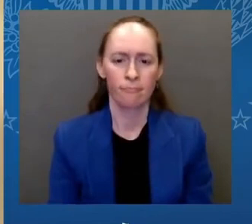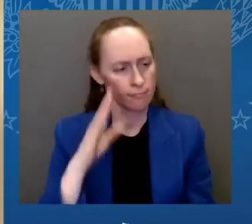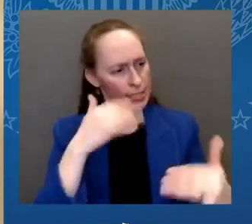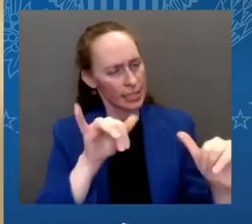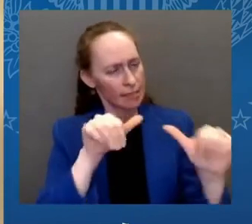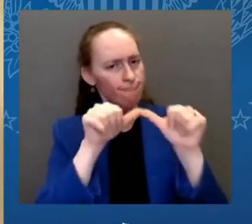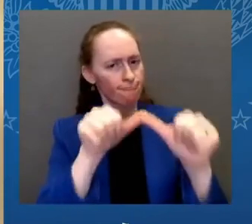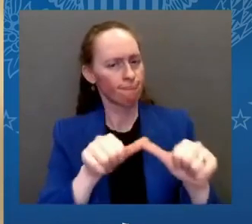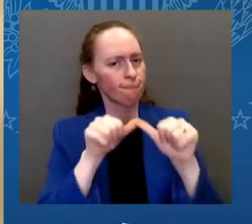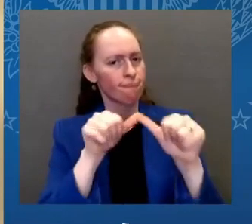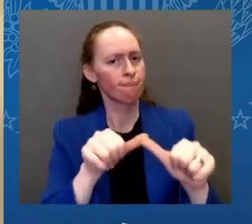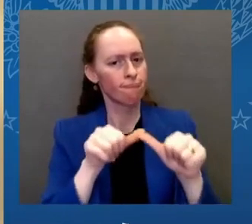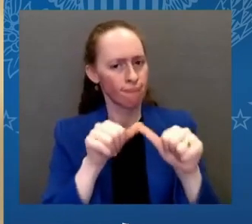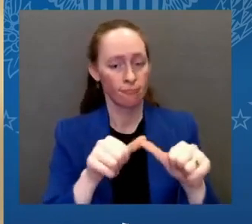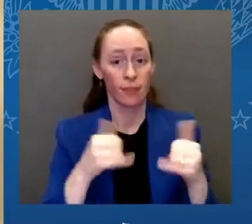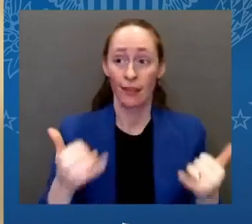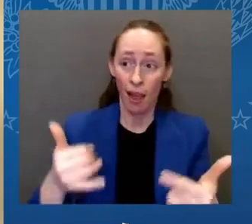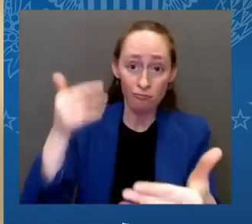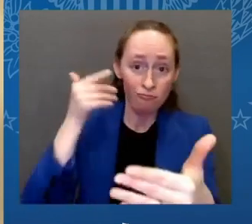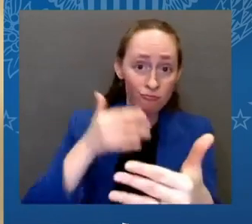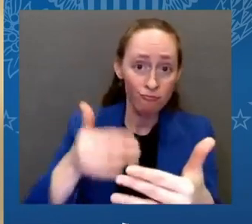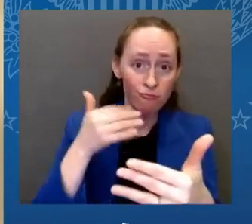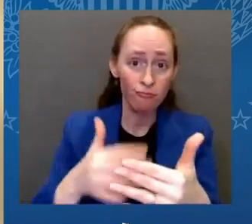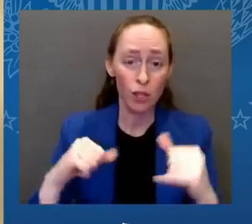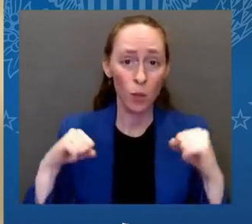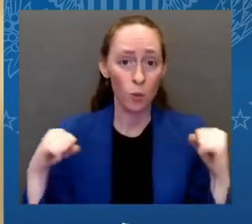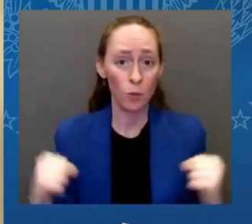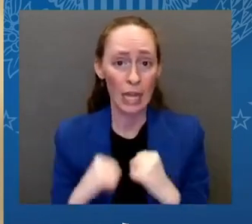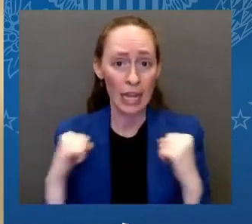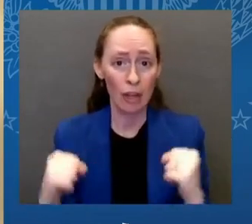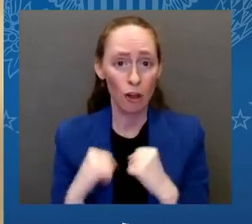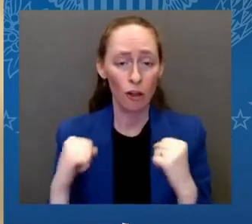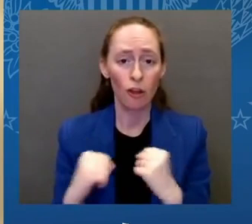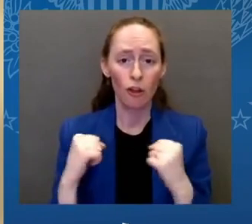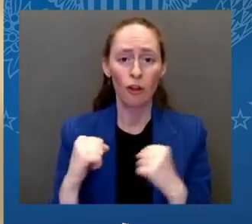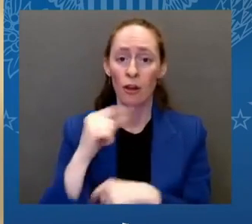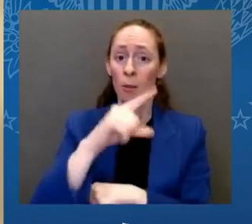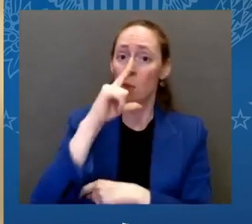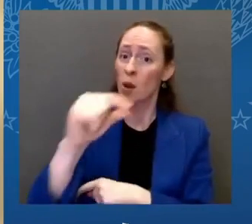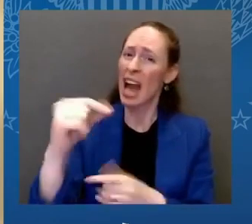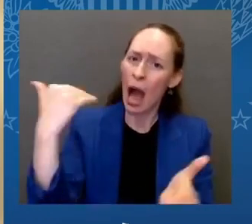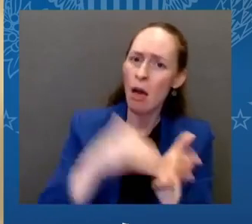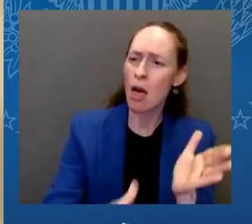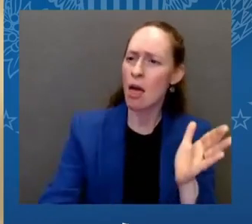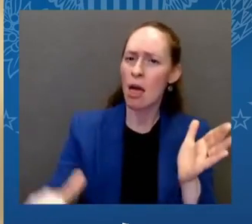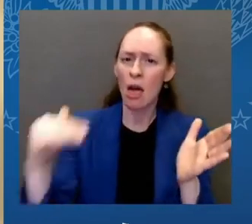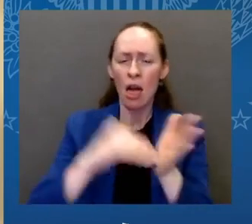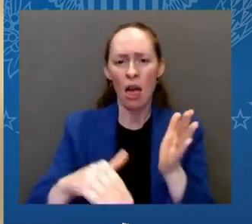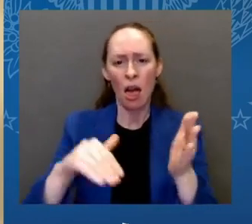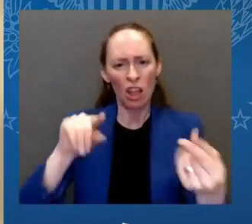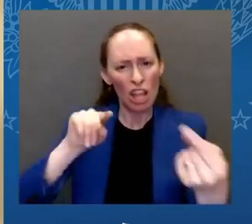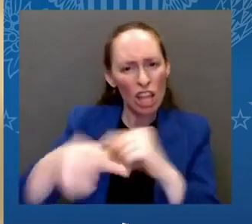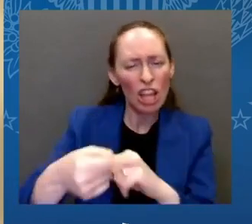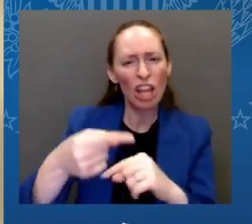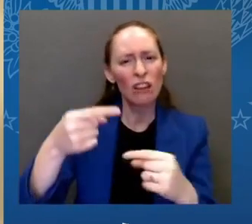далі. Путін все більше і більше націлюється на цивільне населення. І